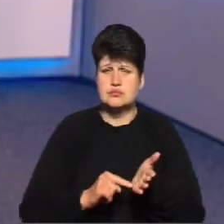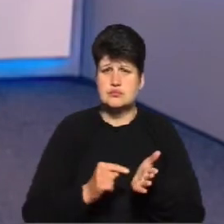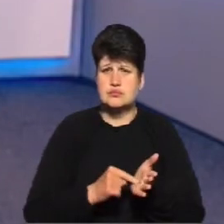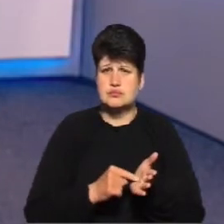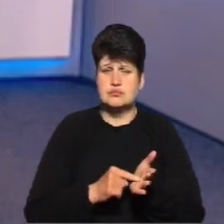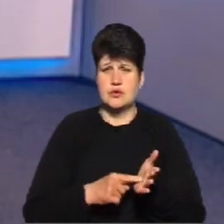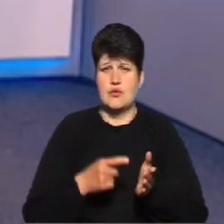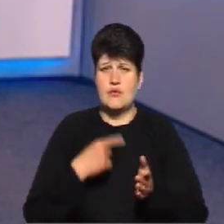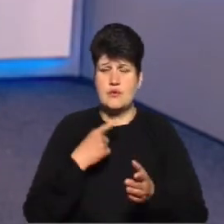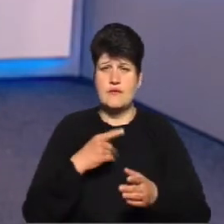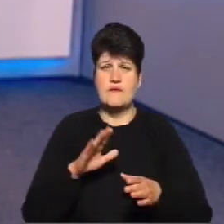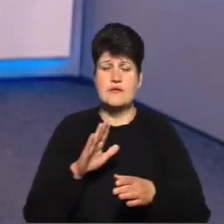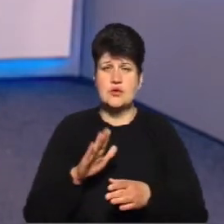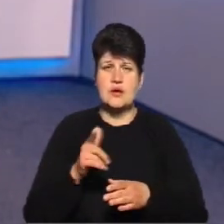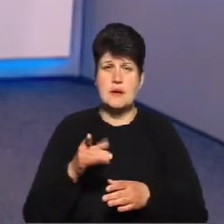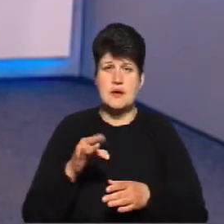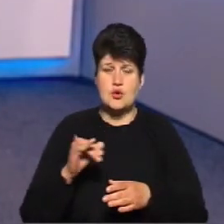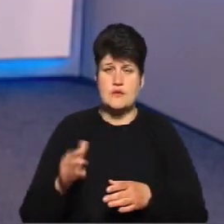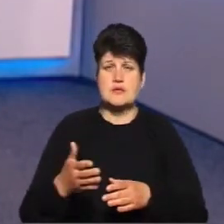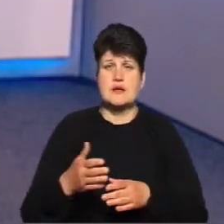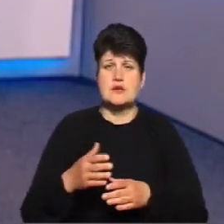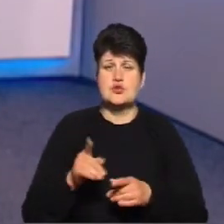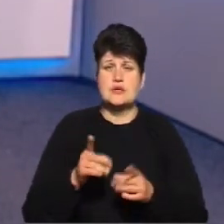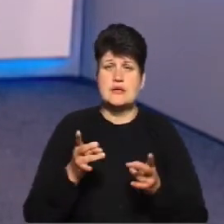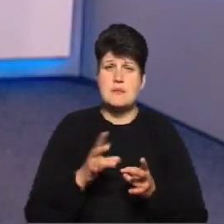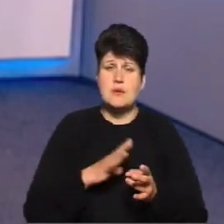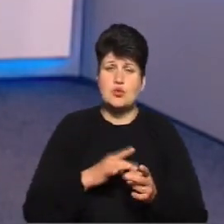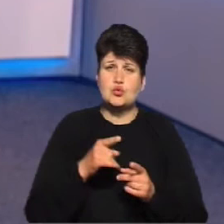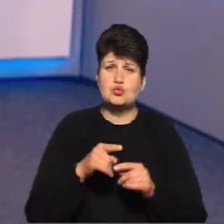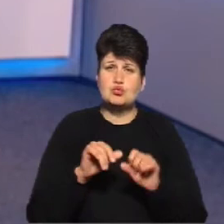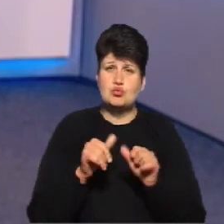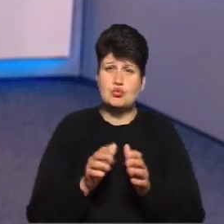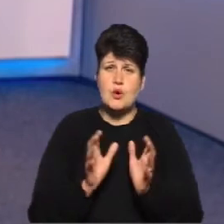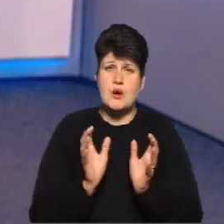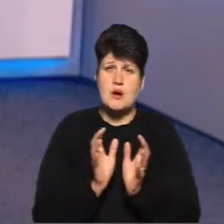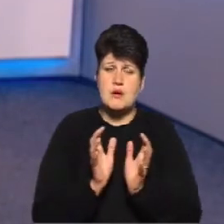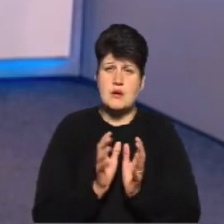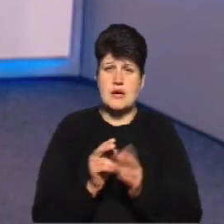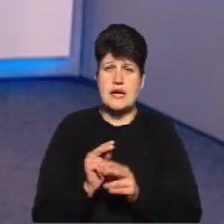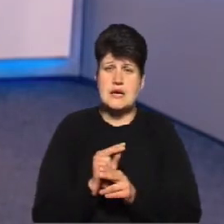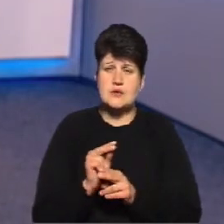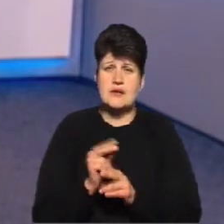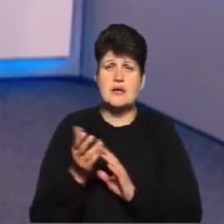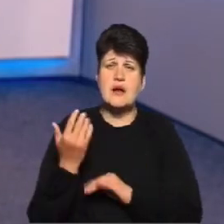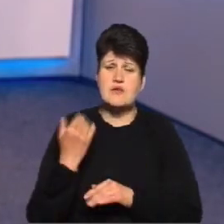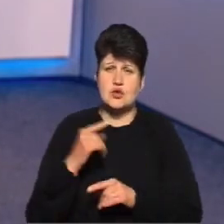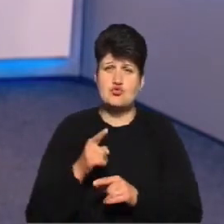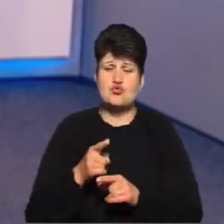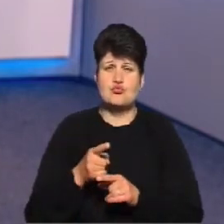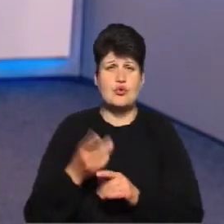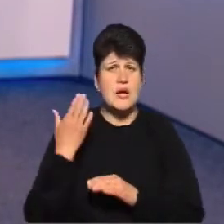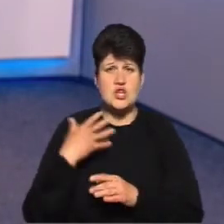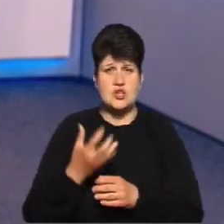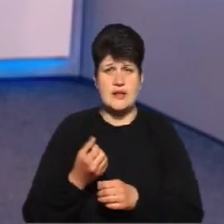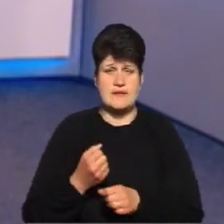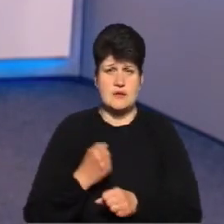голова громадської організації «Бучач Арт», що треба було цю скульптуру консервувати, якось реставрувати раніше. Чому за то раніше не взялися?